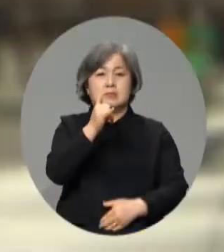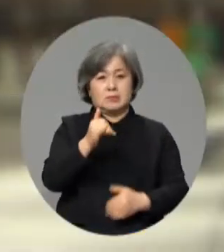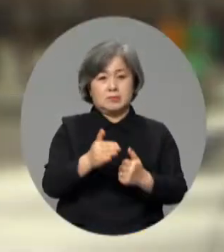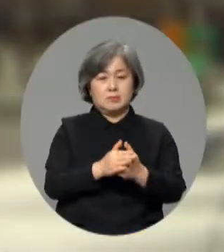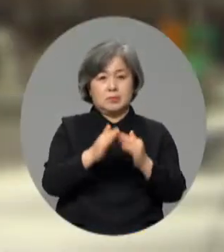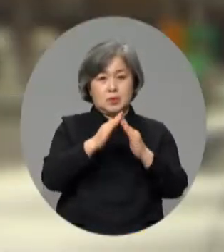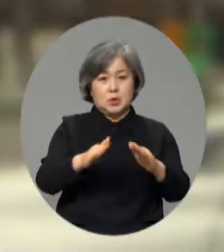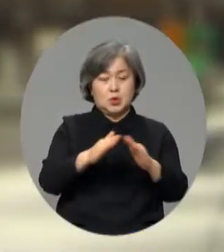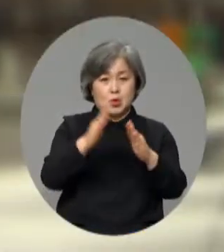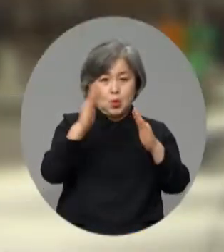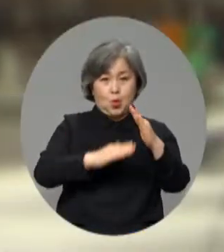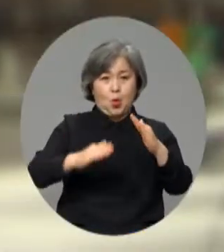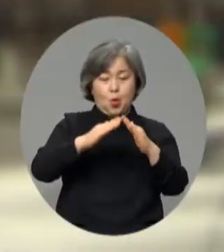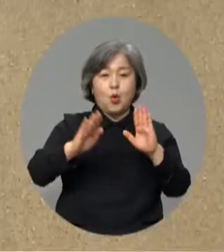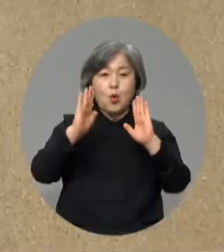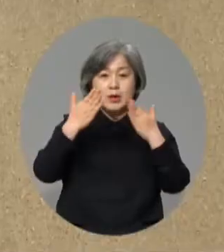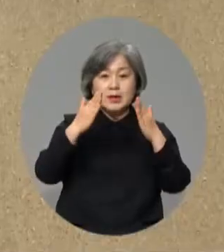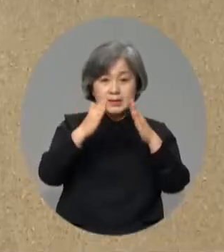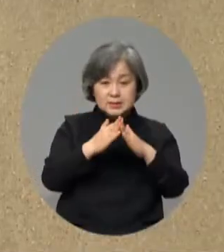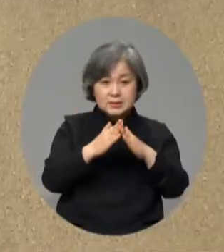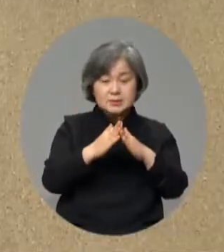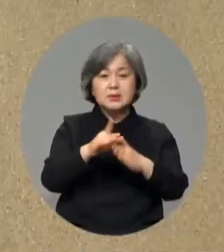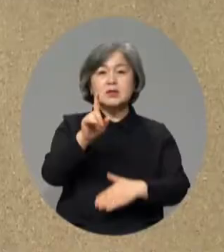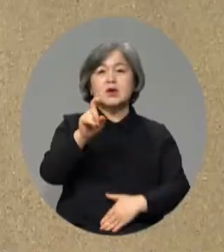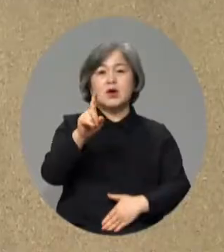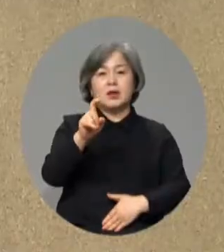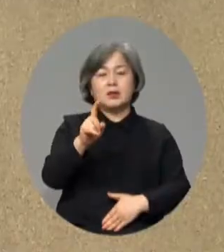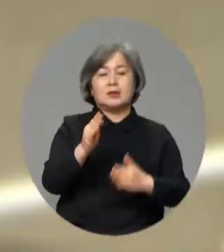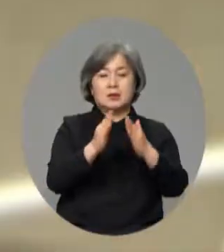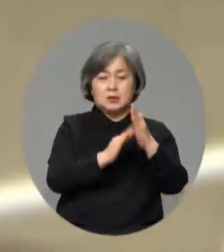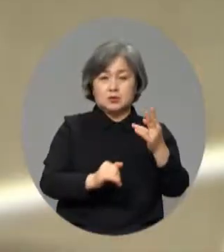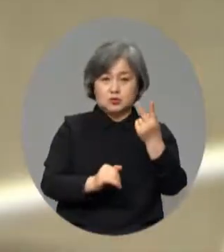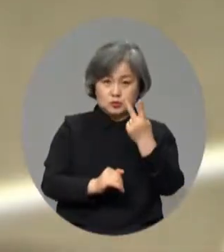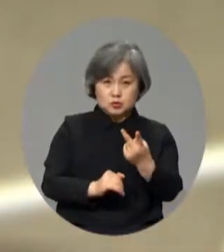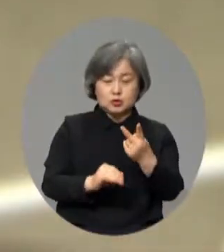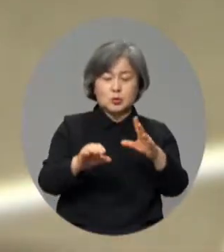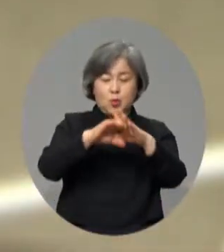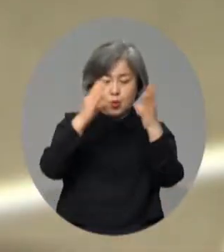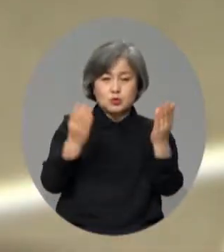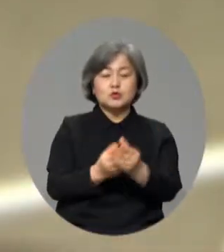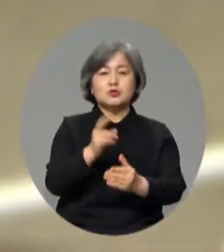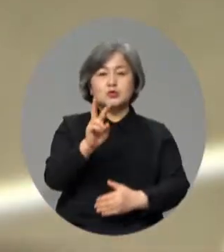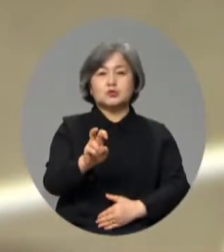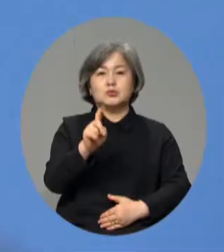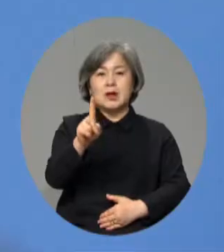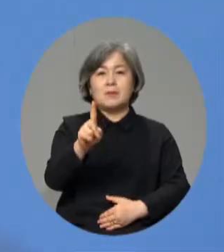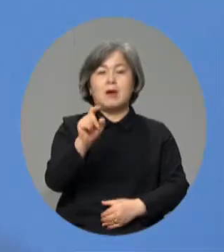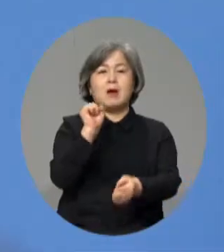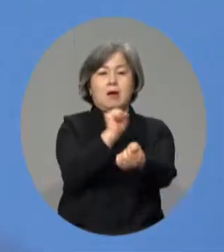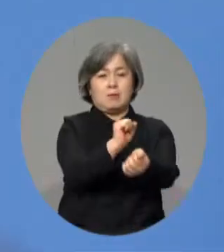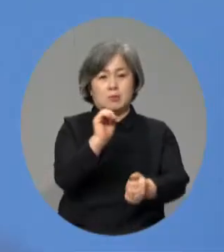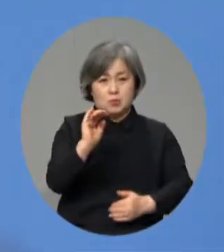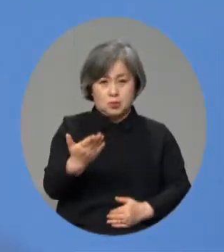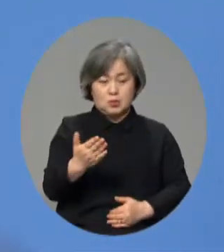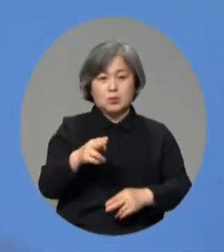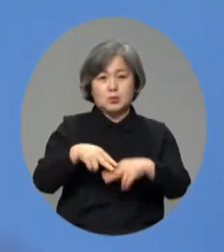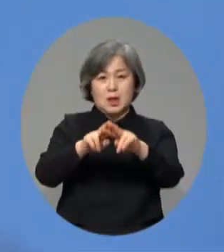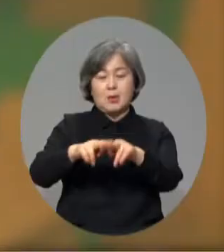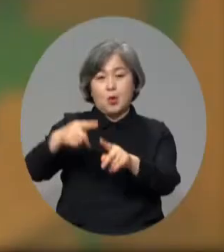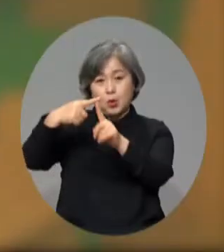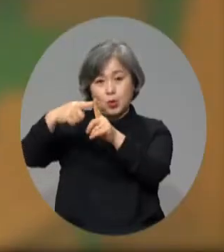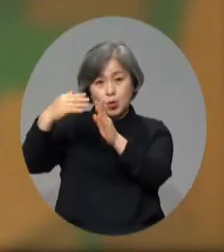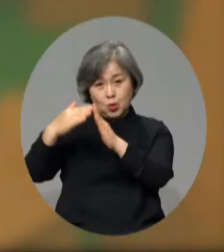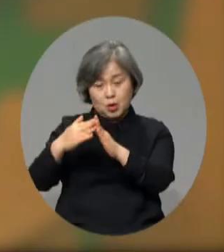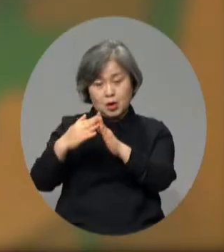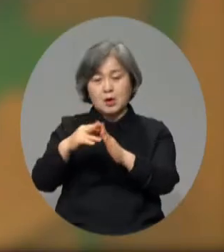전재한 공공기관 어린이집 관련해 원아 11명 가족 2명 등 모두 21명이 감염 됐고 남원의 1 교회에서도